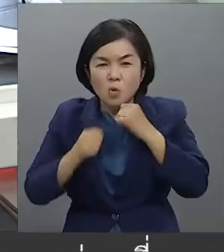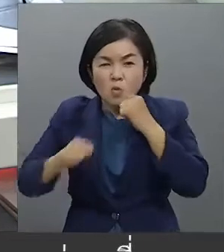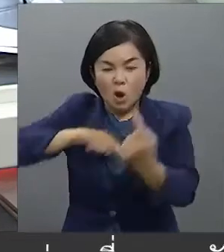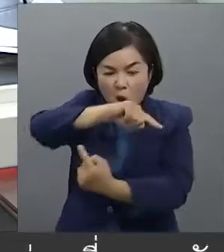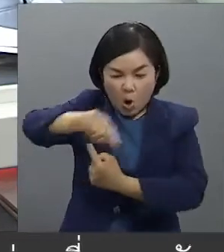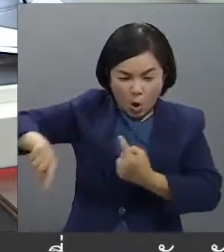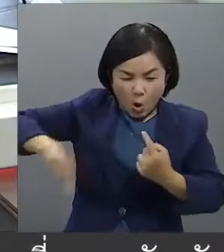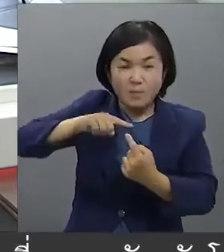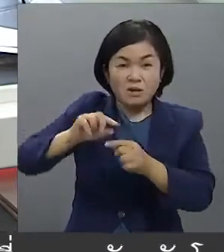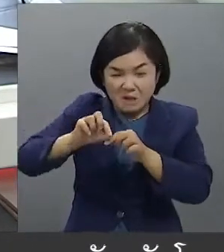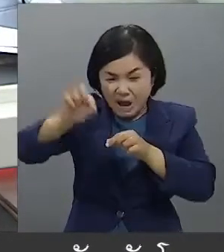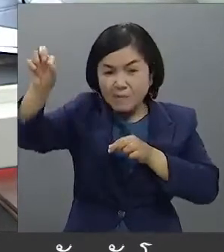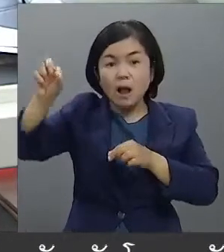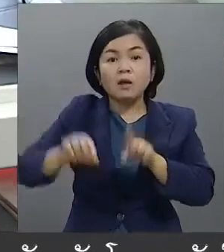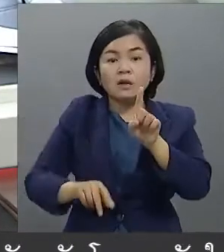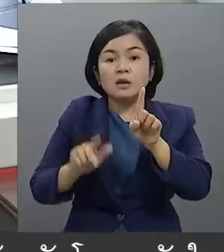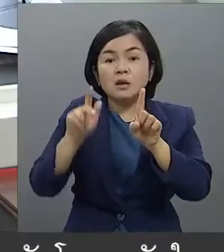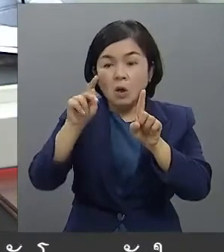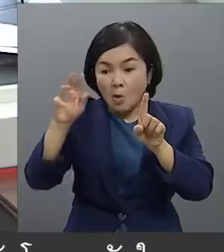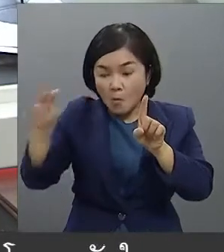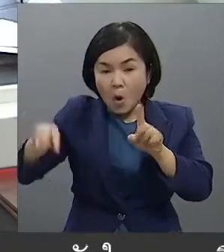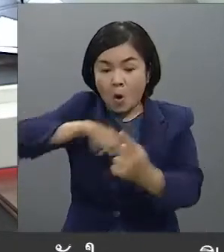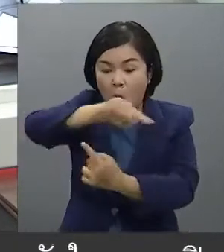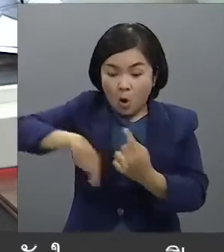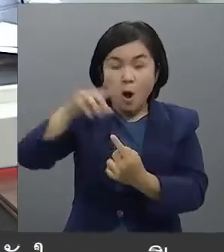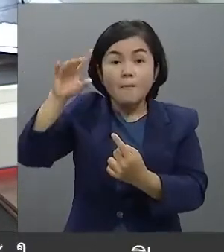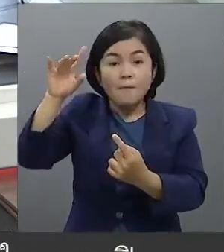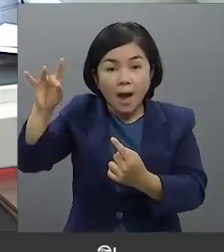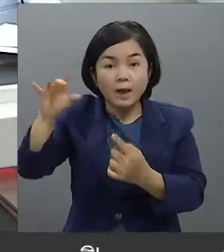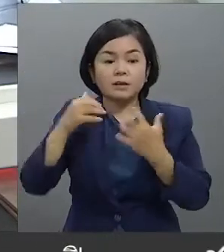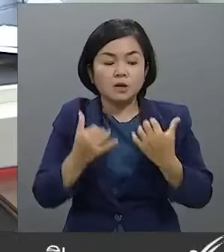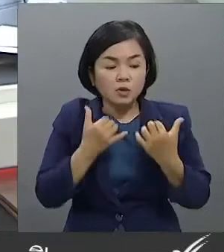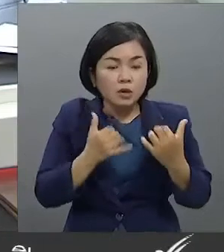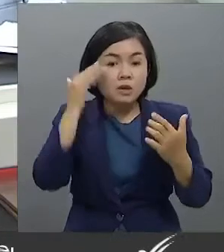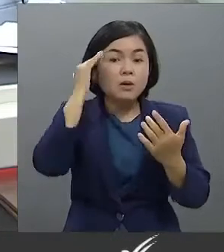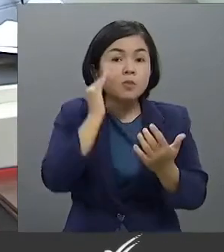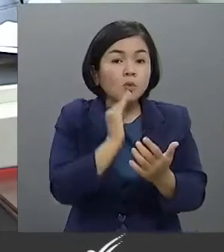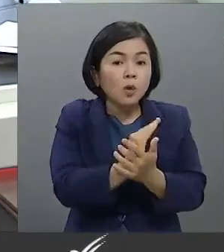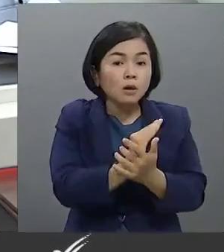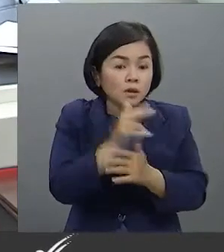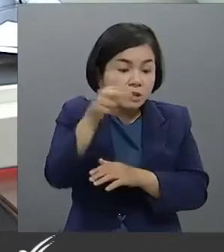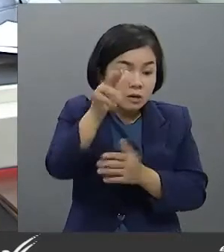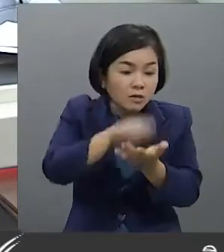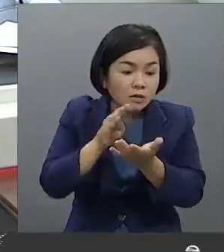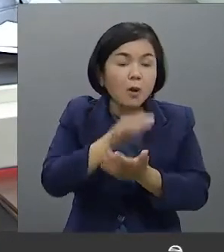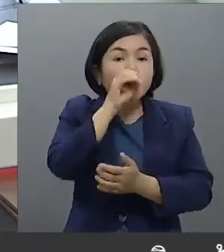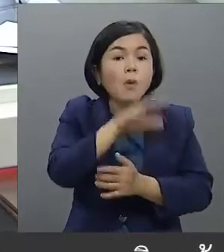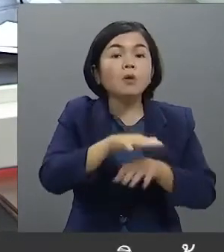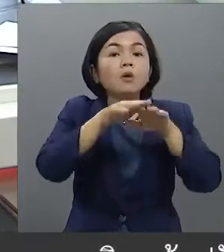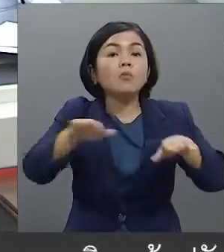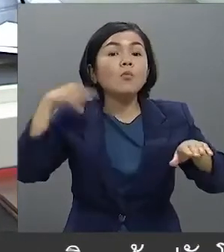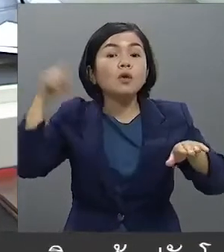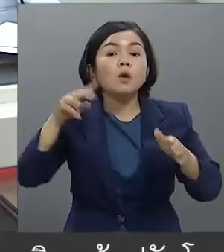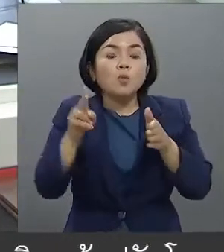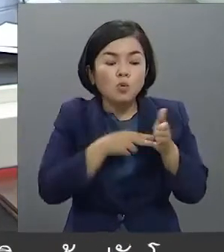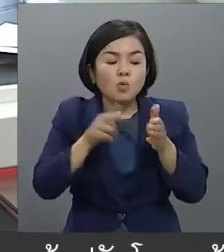นะคะเป็นจำนวน8รอบแต่ว่าข้อมูลล่าสุดเบื้องต้นเนี่ยยืนยันจากทางผู้สื่อข่าวในพื้นที่แล้วปรากฏว่าน้องเนี่ยถูกสั่งให้วิ่งรอบลาน